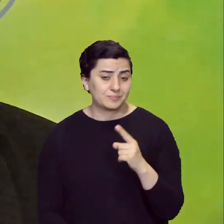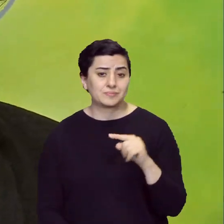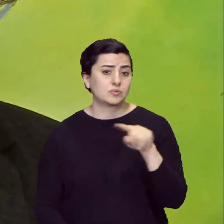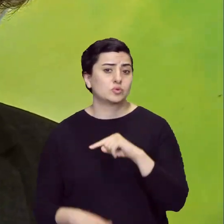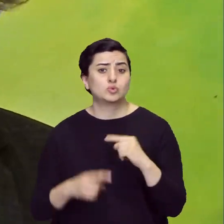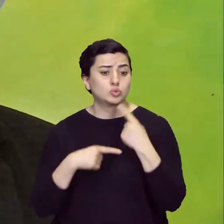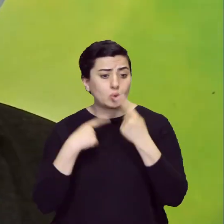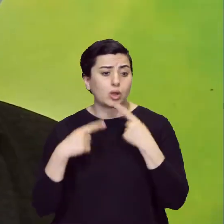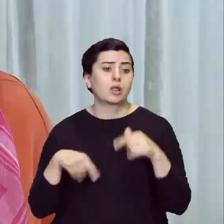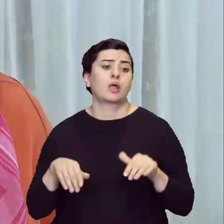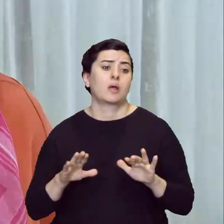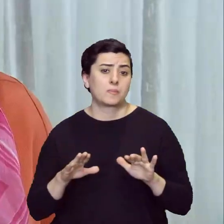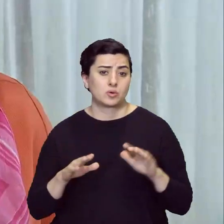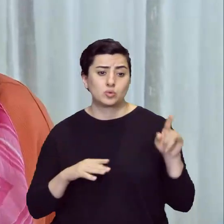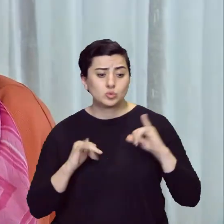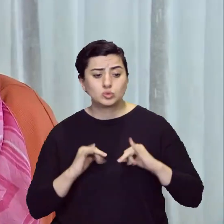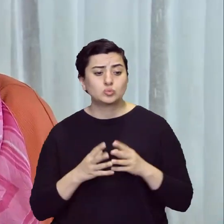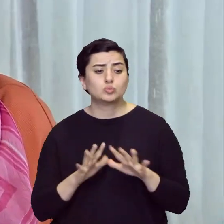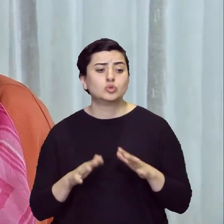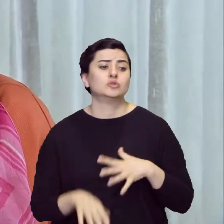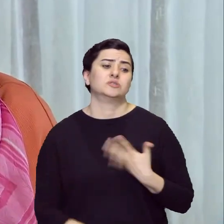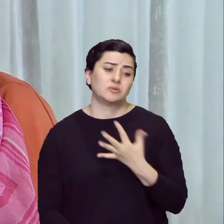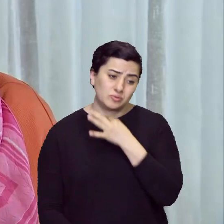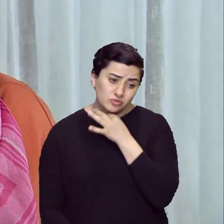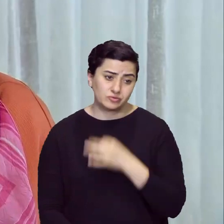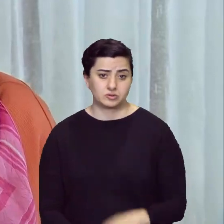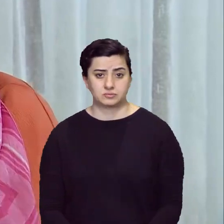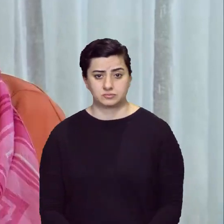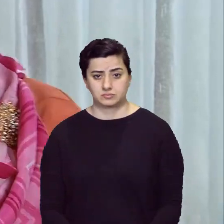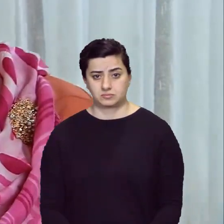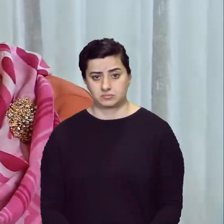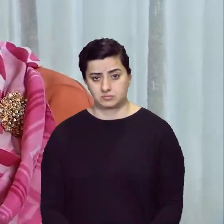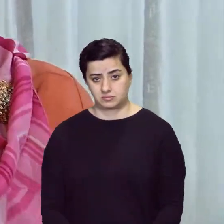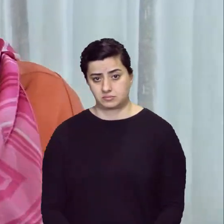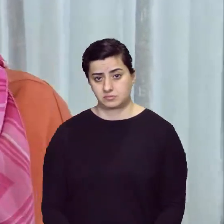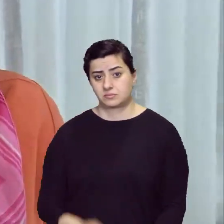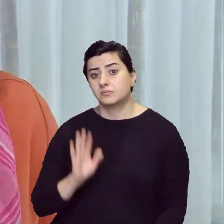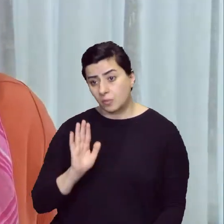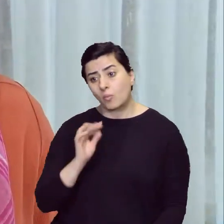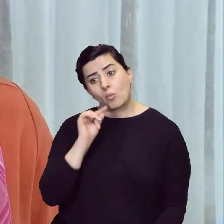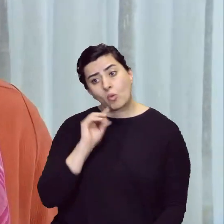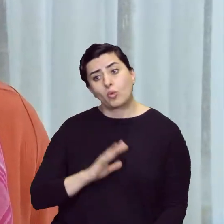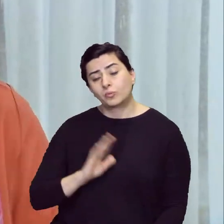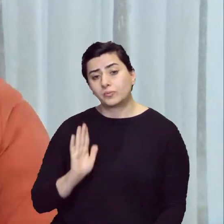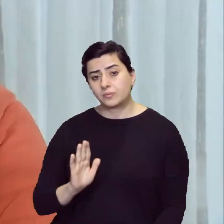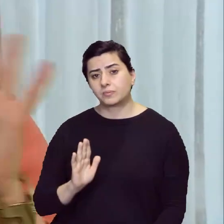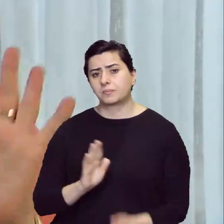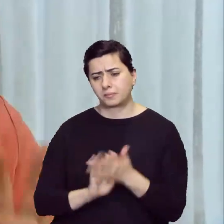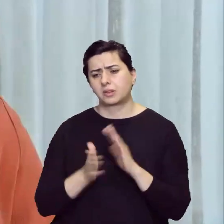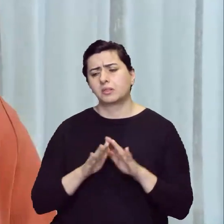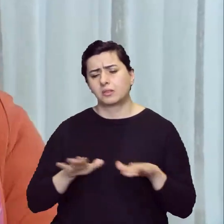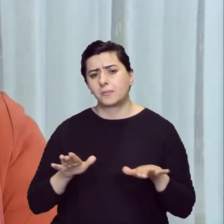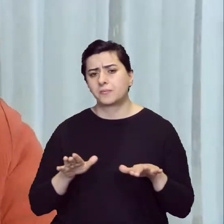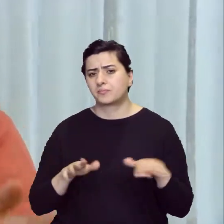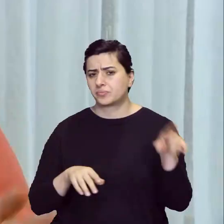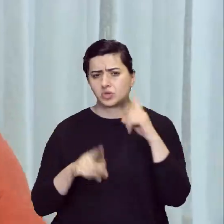bunları sürekli söyleyip durma. Huzurları kaçmasın. Lütfen. Ay tamam oğlum. Aa, bitti gitti.